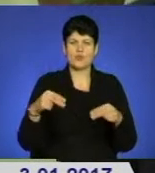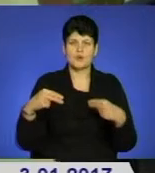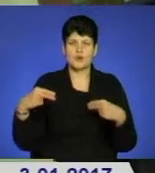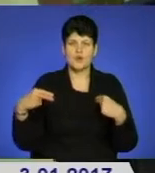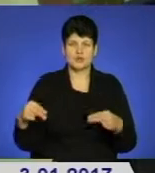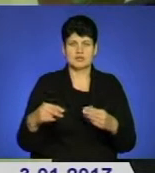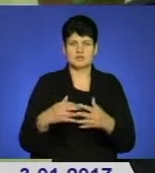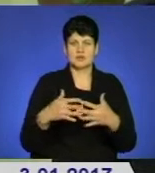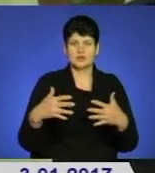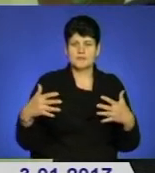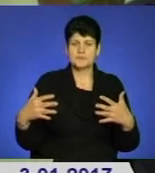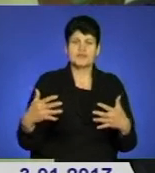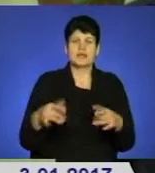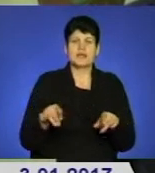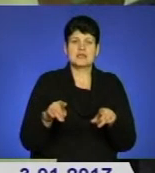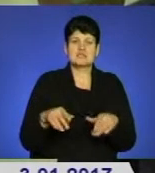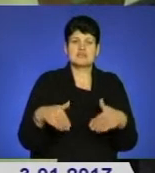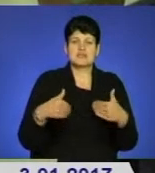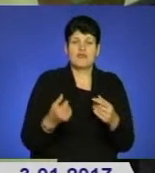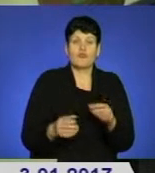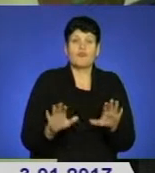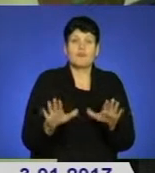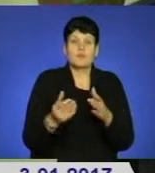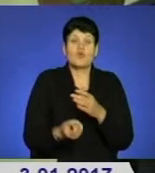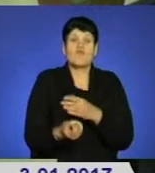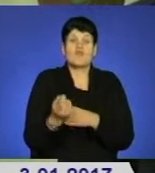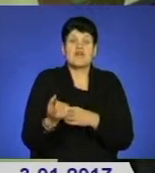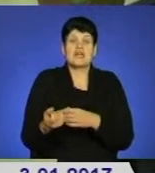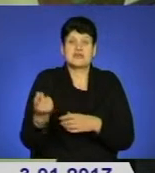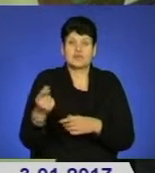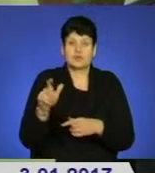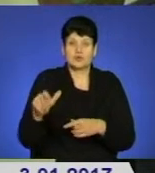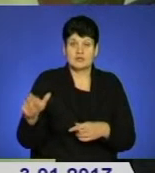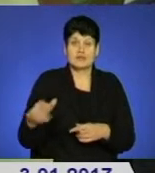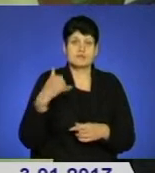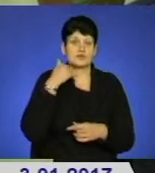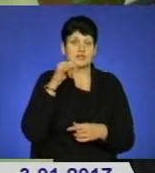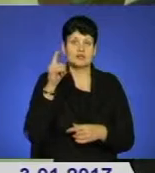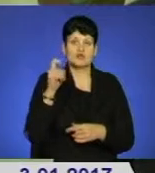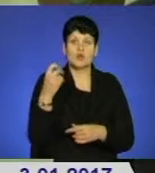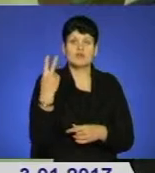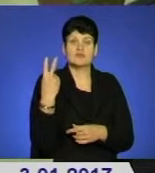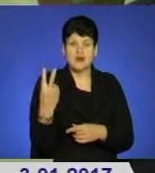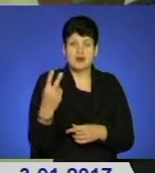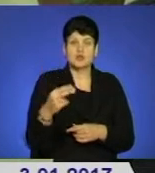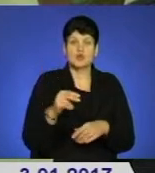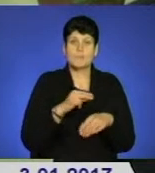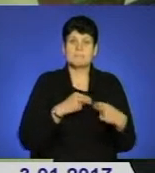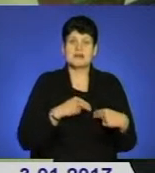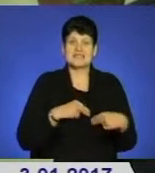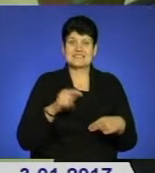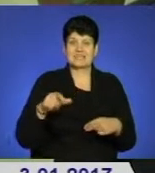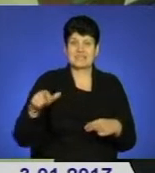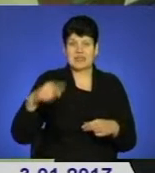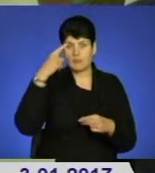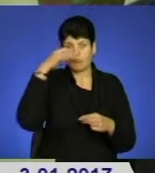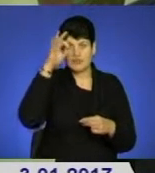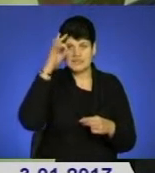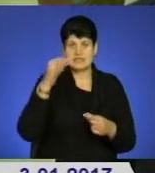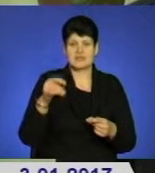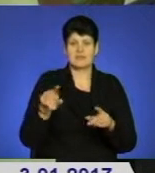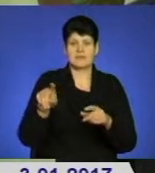засобів, та звертатись у випадку виявлення даних таких осіб, звертатись на лінію 102 для того, щоб працівники поліції приймали міри та притягли до